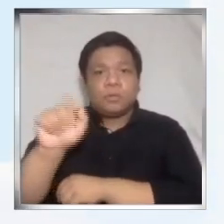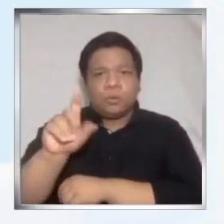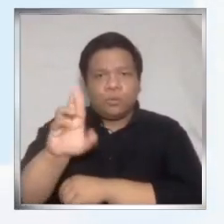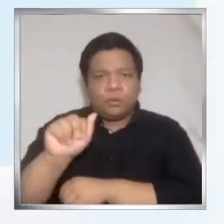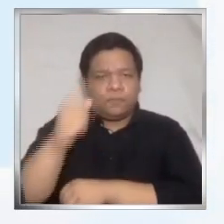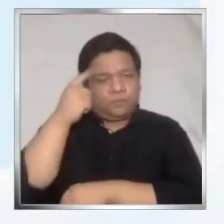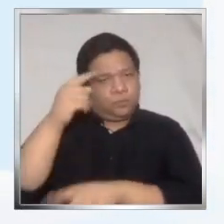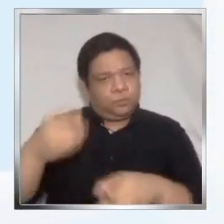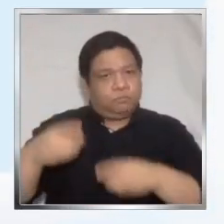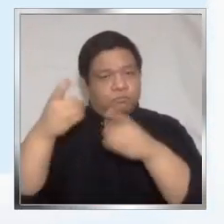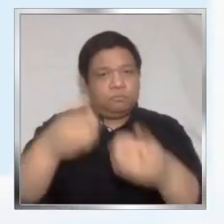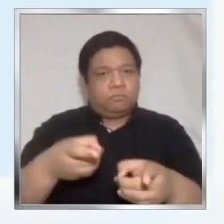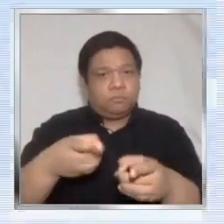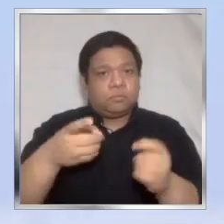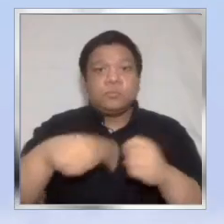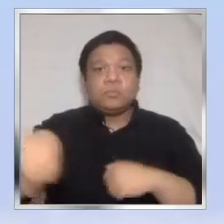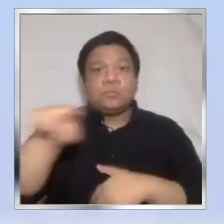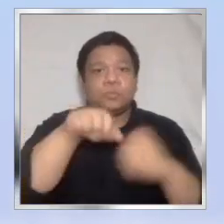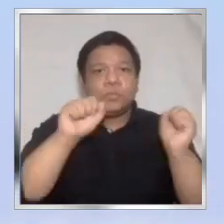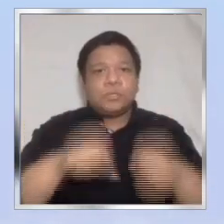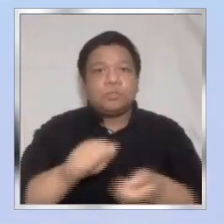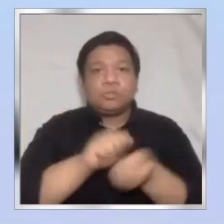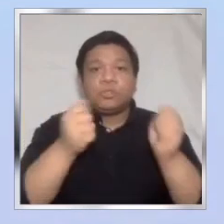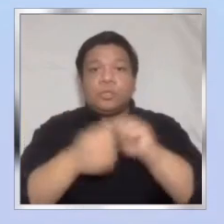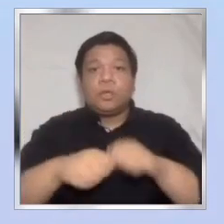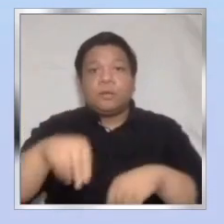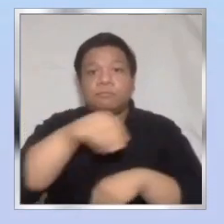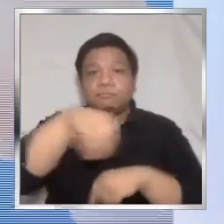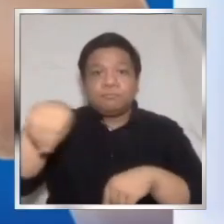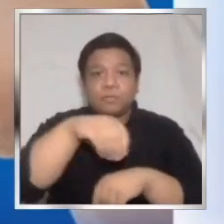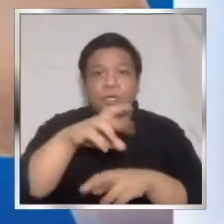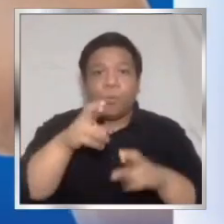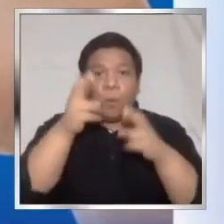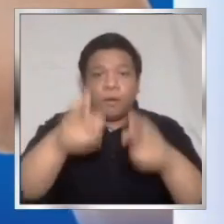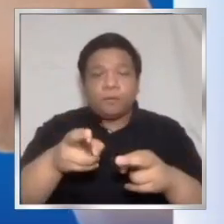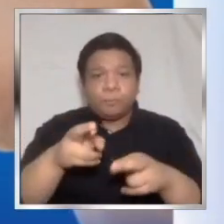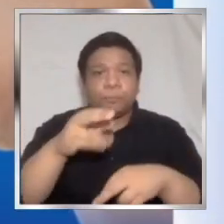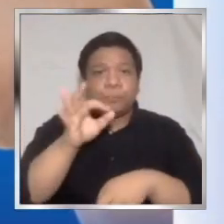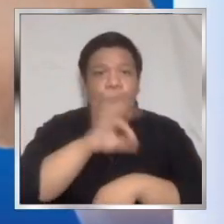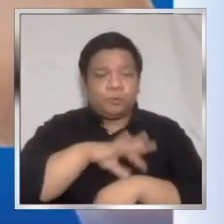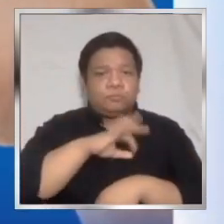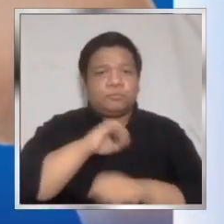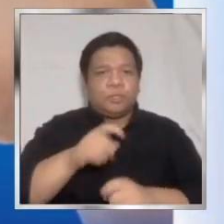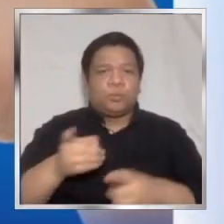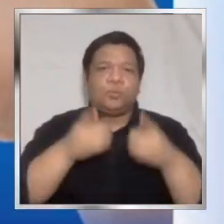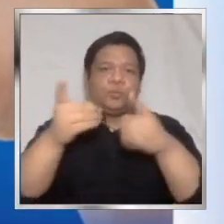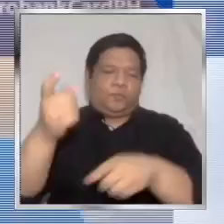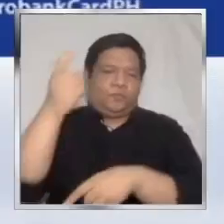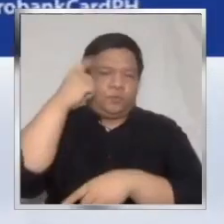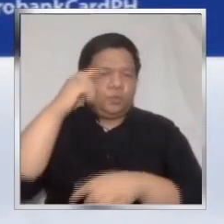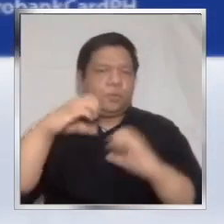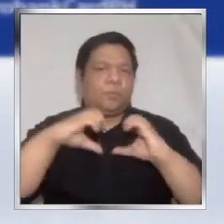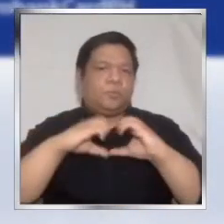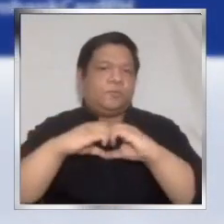na rin i-convert ang inyong Metrobank credit card rewards points para i-donate sa Capusa Foundation.